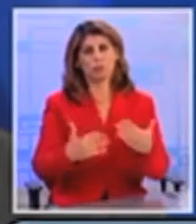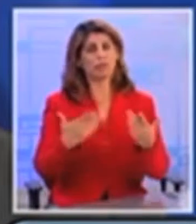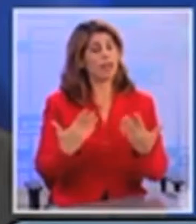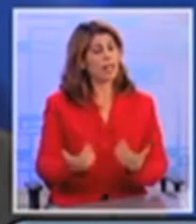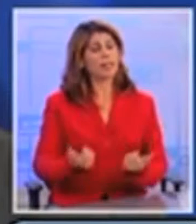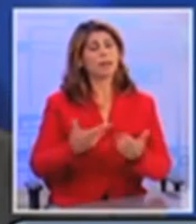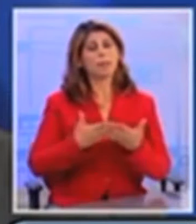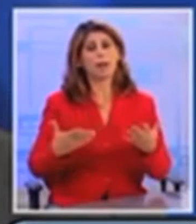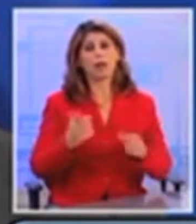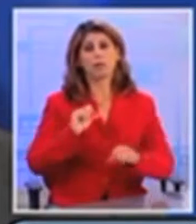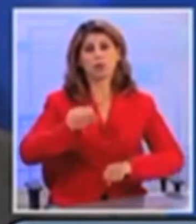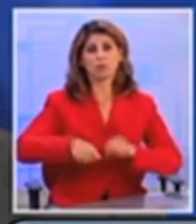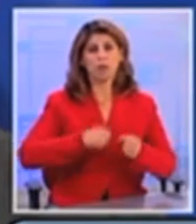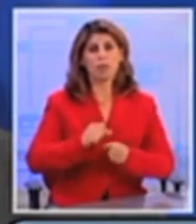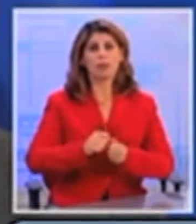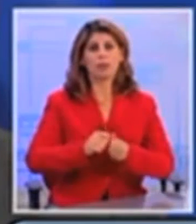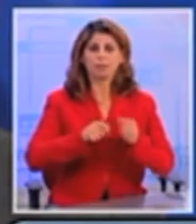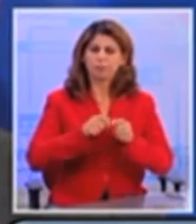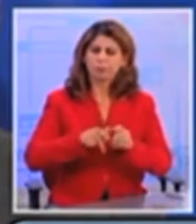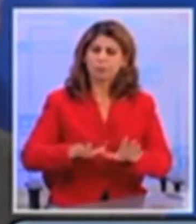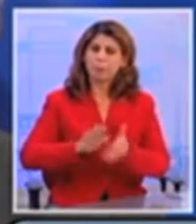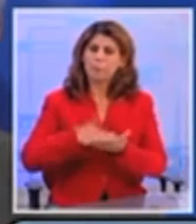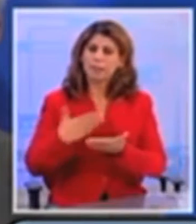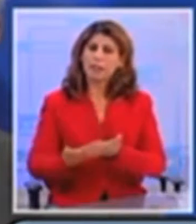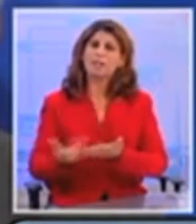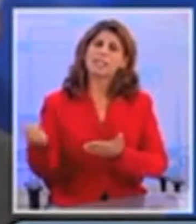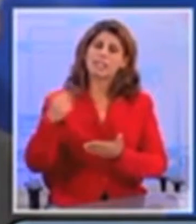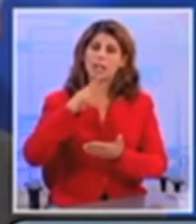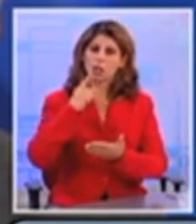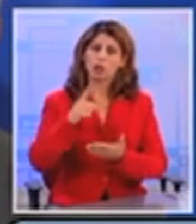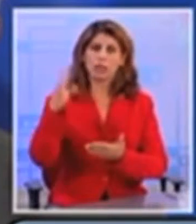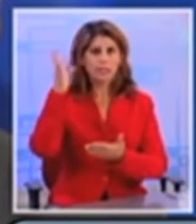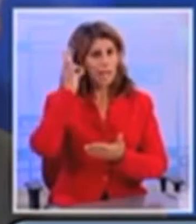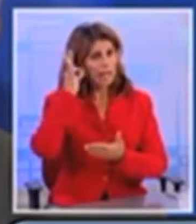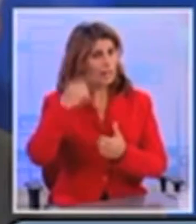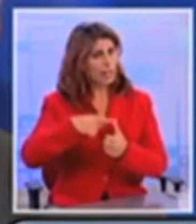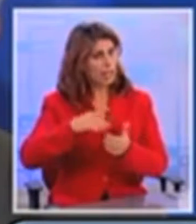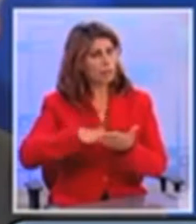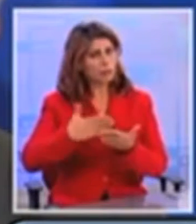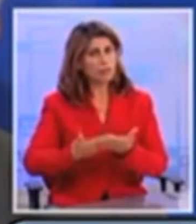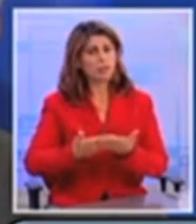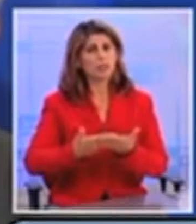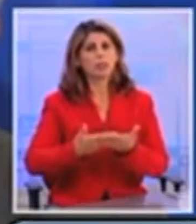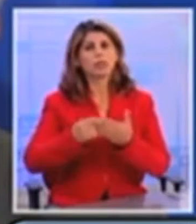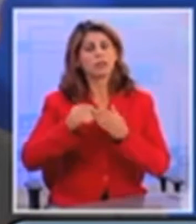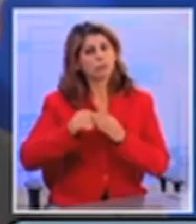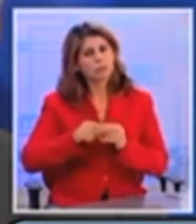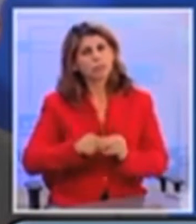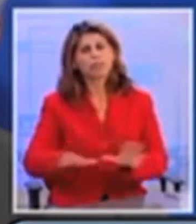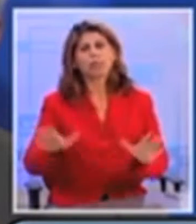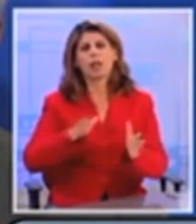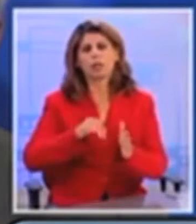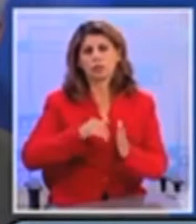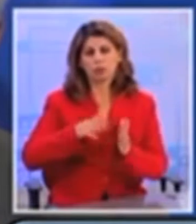en français, publié par une maison d'édition importante française, et il est dans les librairies